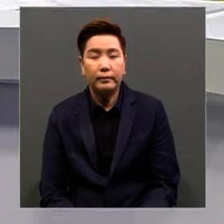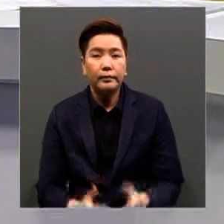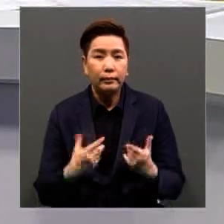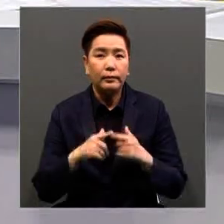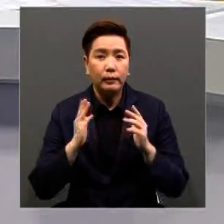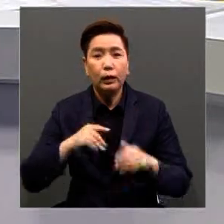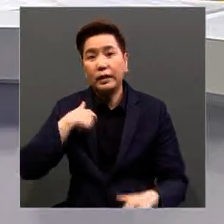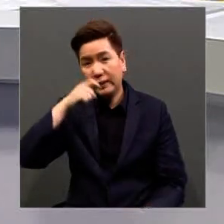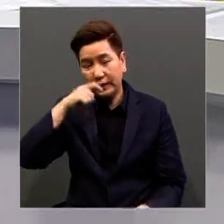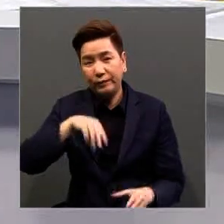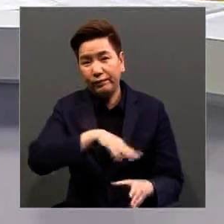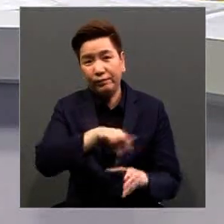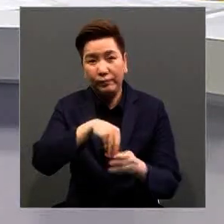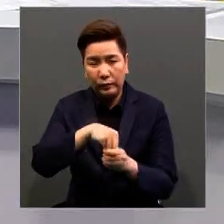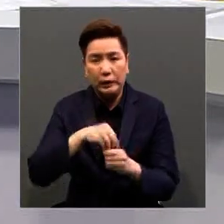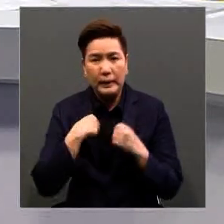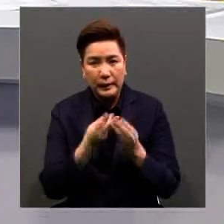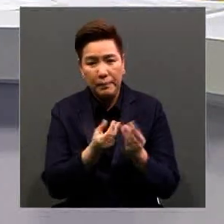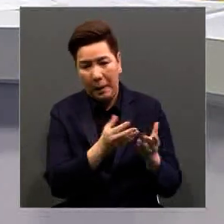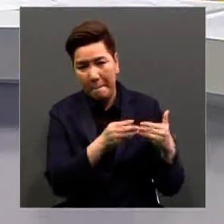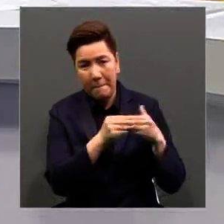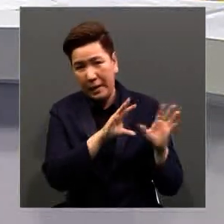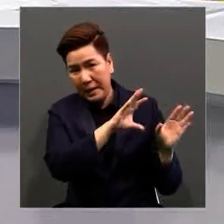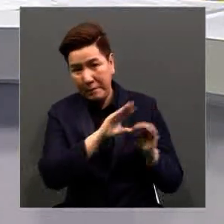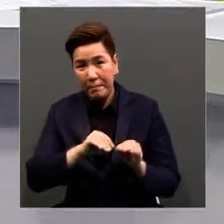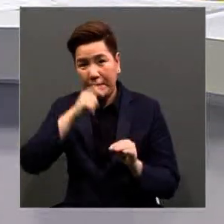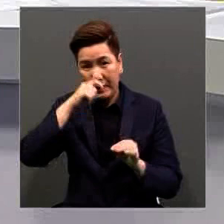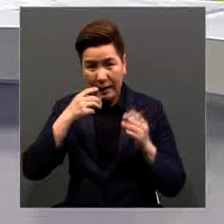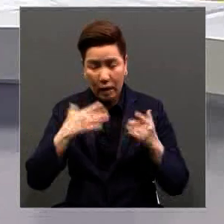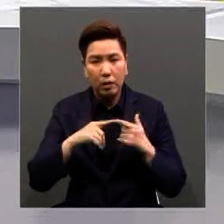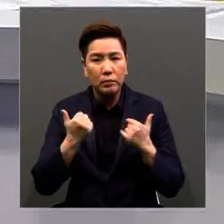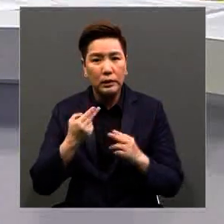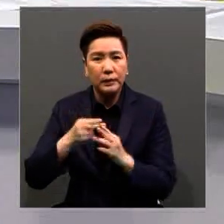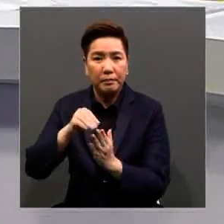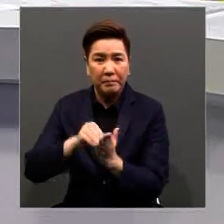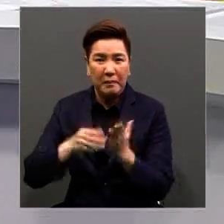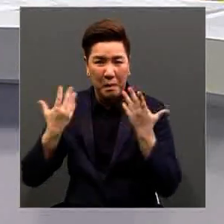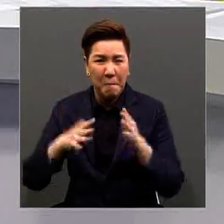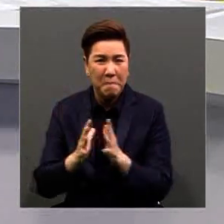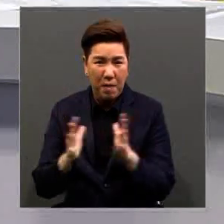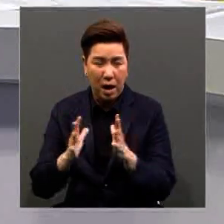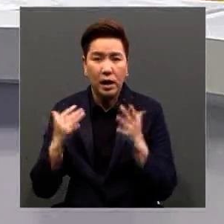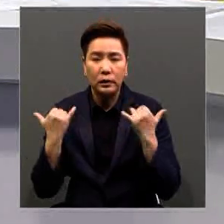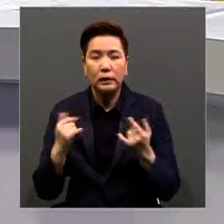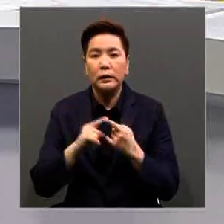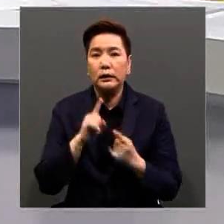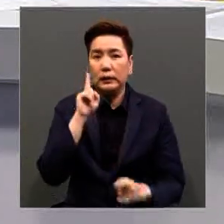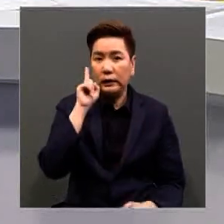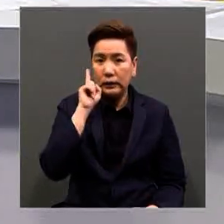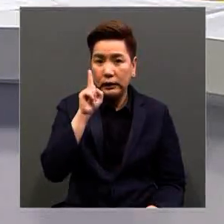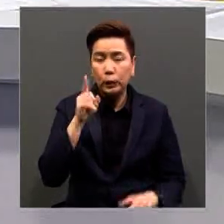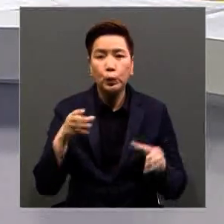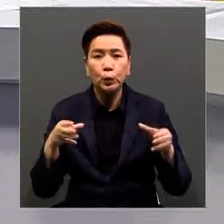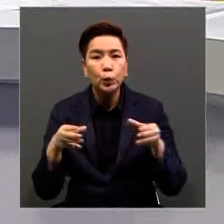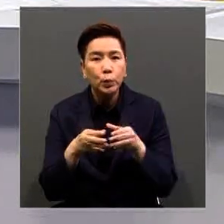นอกจากพี่น้องชาวไทยที่เราต้องรีบพากลับมาให้ได้เร็วที่สุดแล้วนะครับถึงแม้จะมีการลงทะเบียนไว้เป็นจำนวนมากก็ตามนะครับอีกส่วนหนึนะครับ